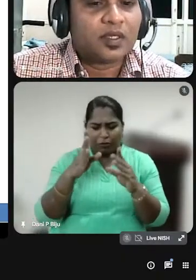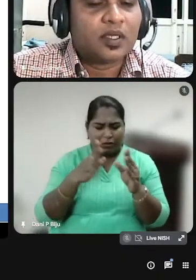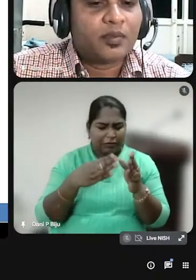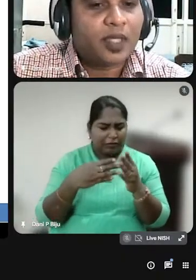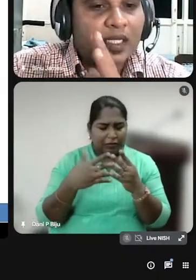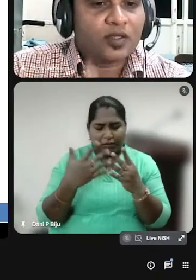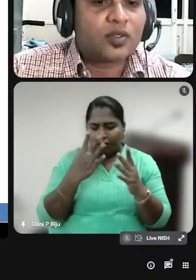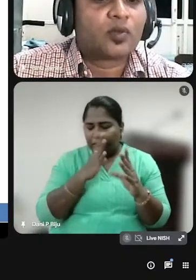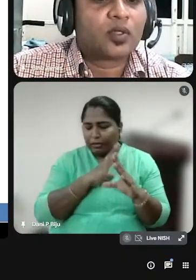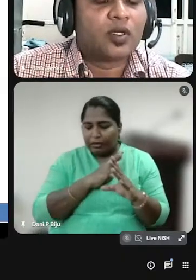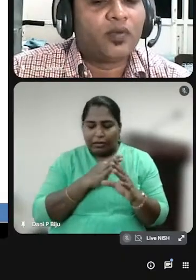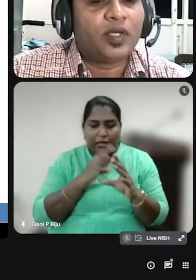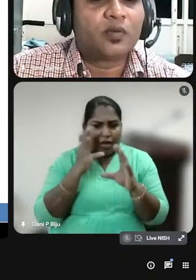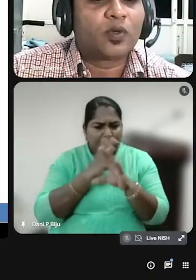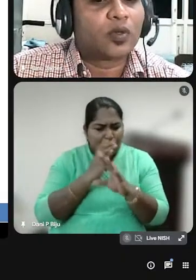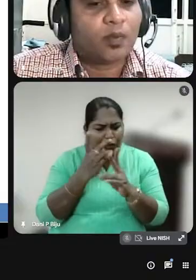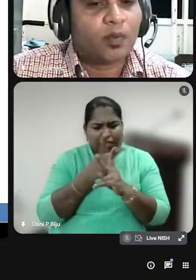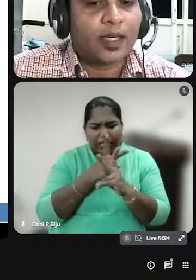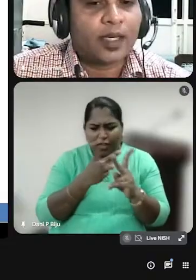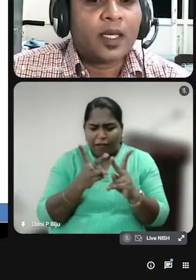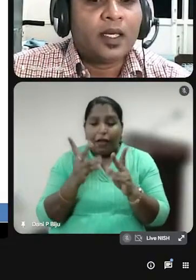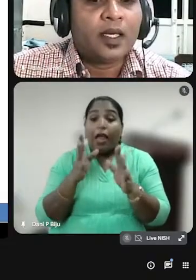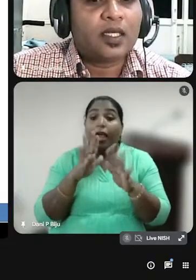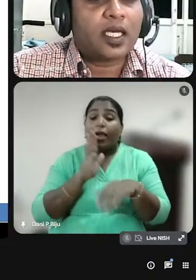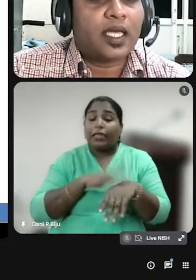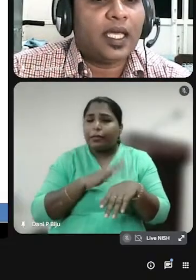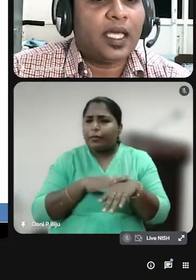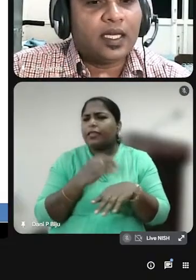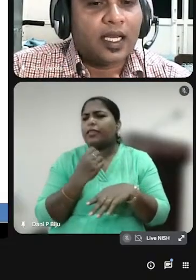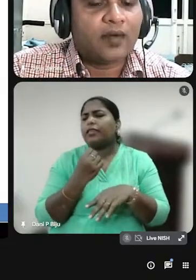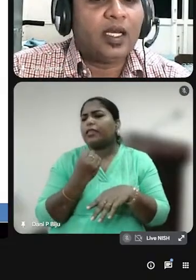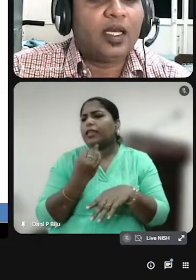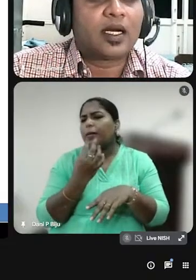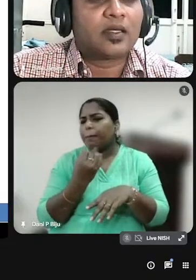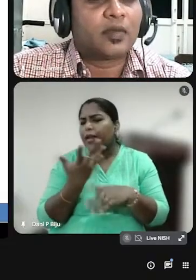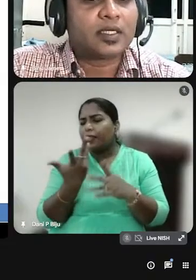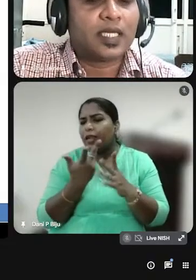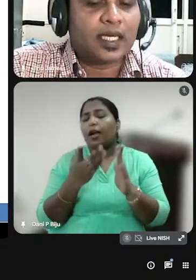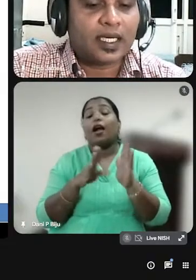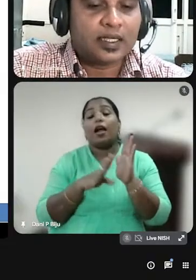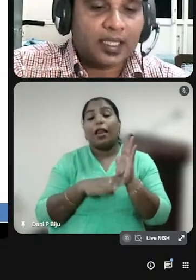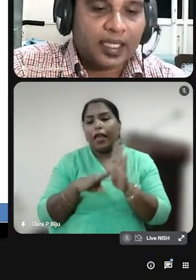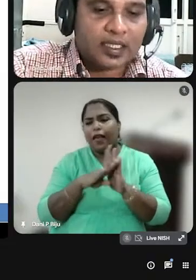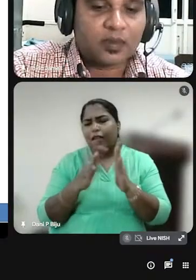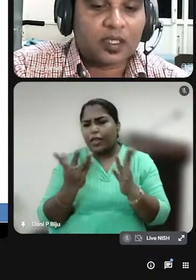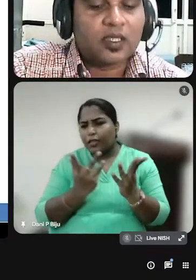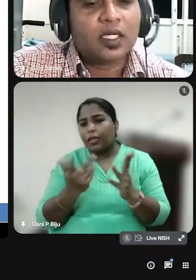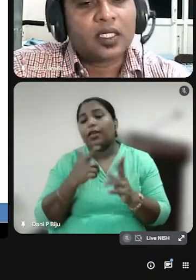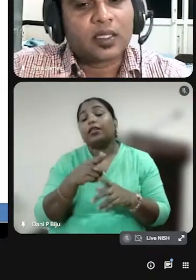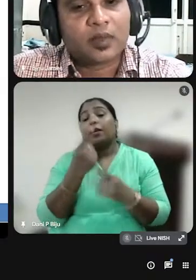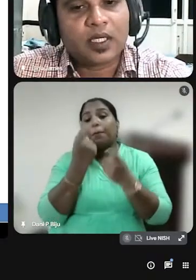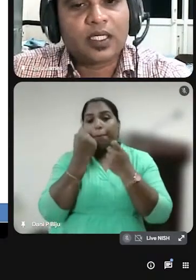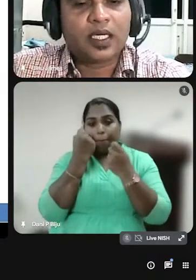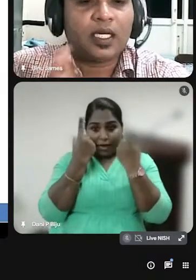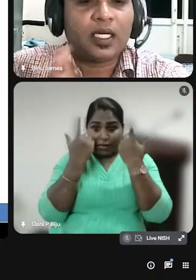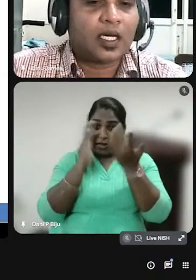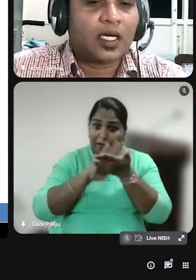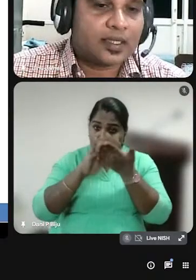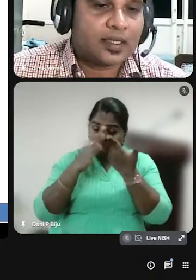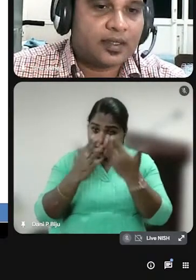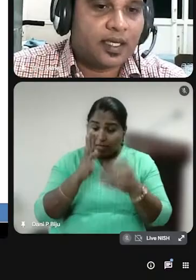വിഷാദം, പിന്നെ ഏറ്റവും കൂടുതൽ വീഴുമോന്നുള്ള ഭയം. ഇതൊക്കെ ഏത് ലെവലിലാണെന്ന് മനസ്സിലാക്കിയതിന് ശേഷമാണ് നമ്മൾ